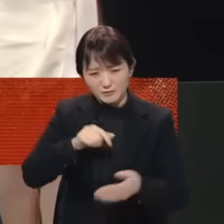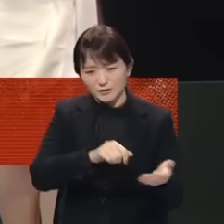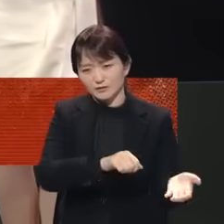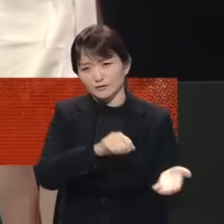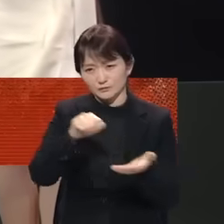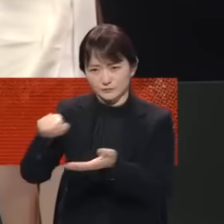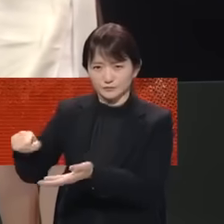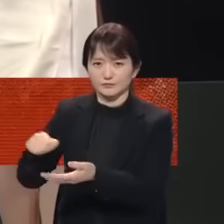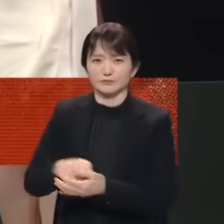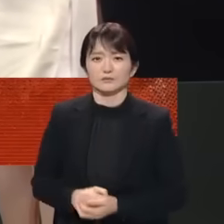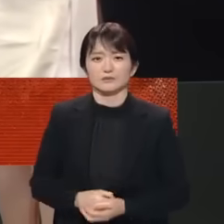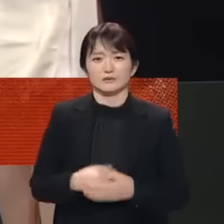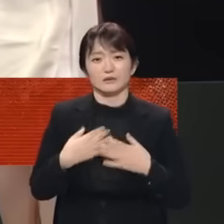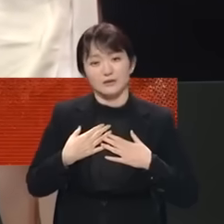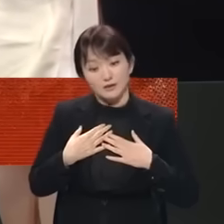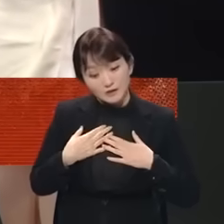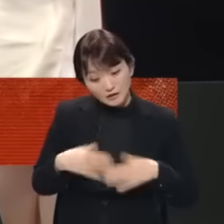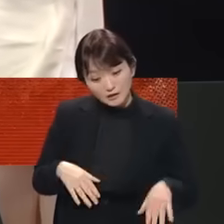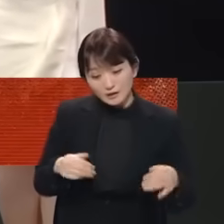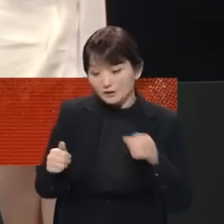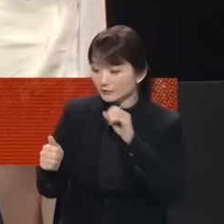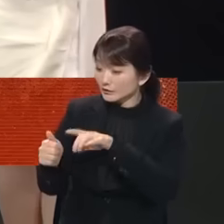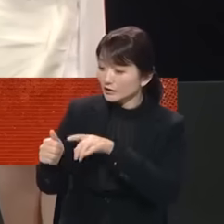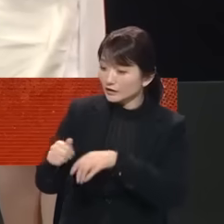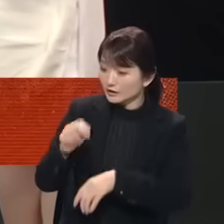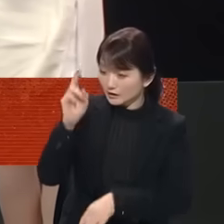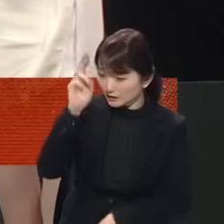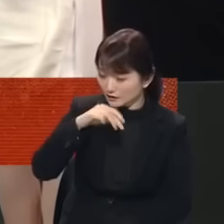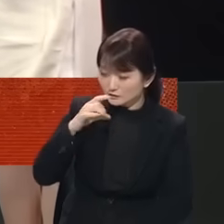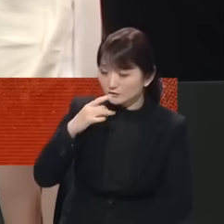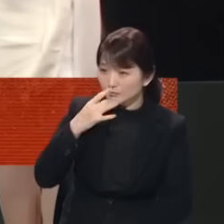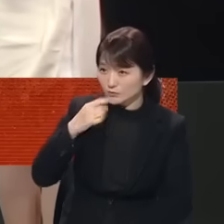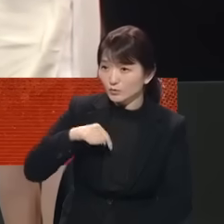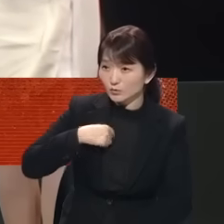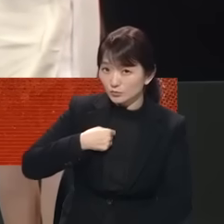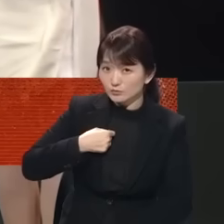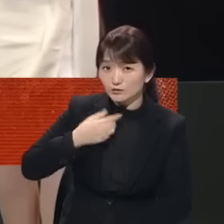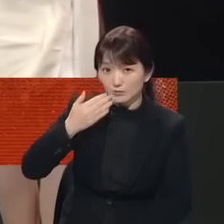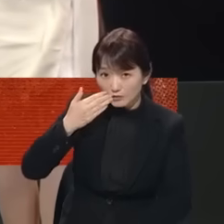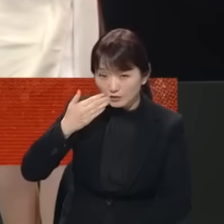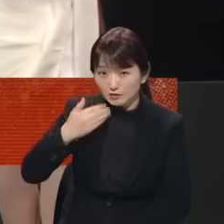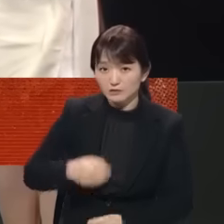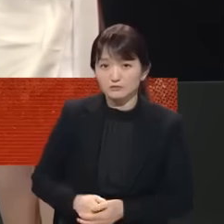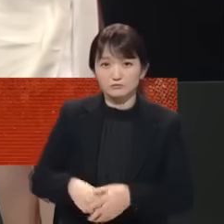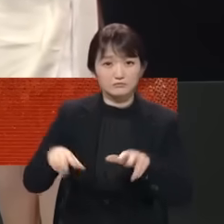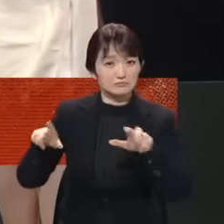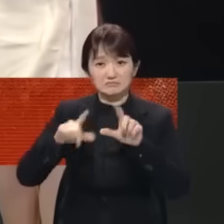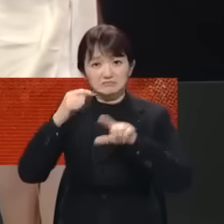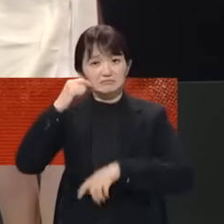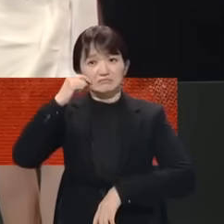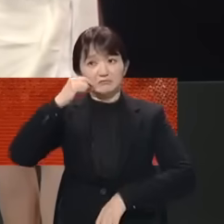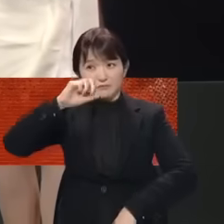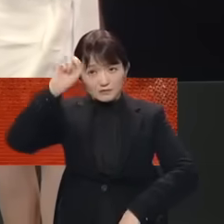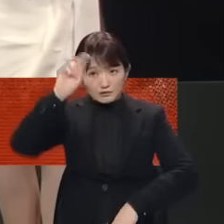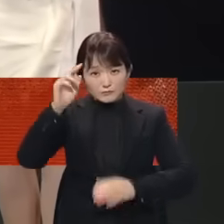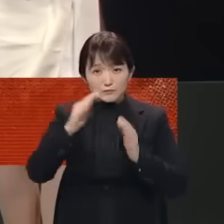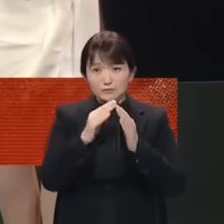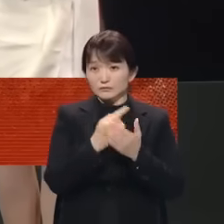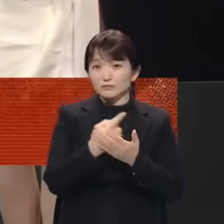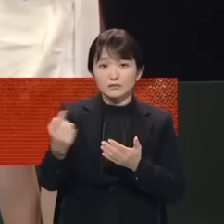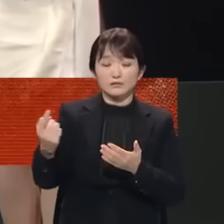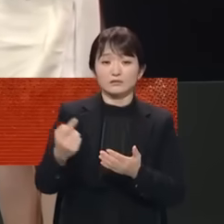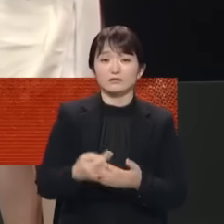합니다 지쳐서 이제 아침밥 정도는 혼자 촬영 먹으라고 했더니 이제 못 살겠다며 갑자기 집을 나가